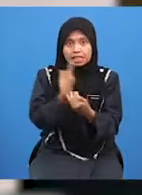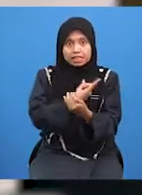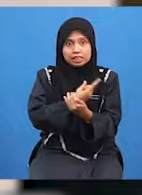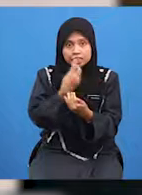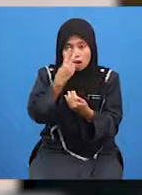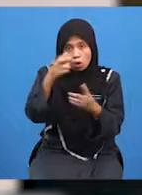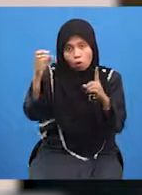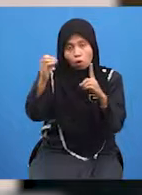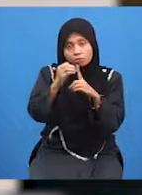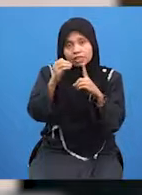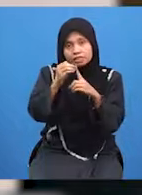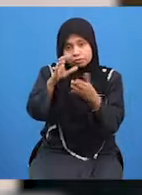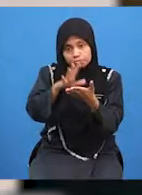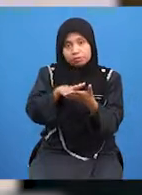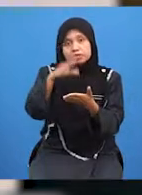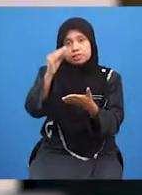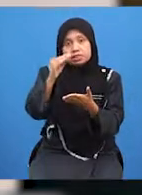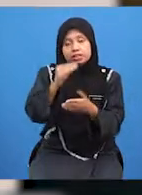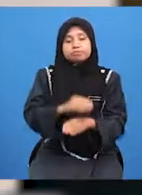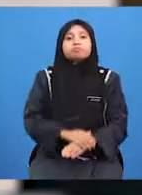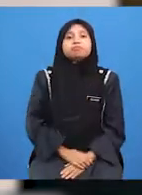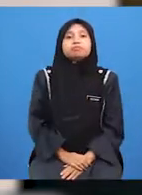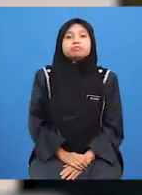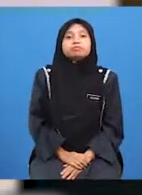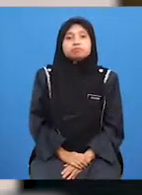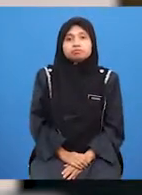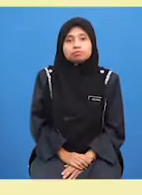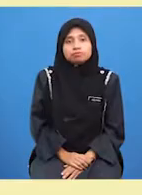semak objektif pembelajaran yang perlu dicapai pada hari ini.